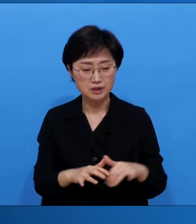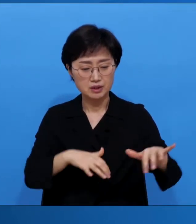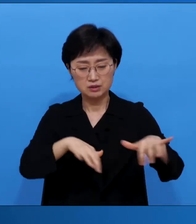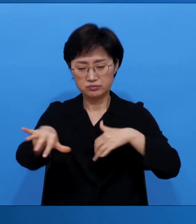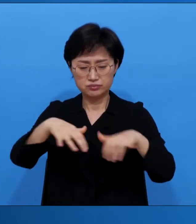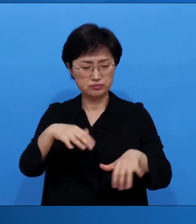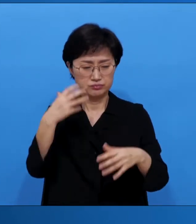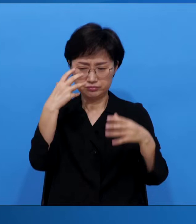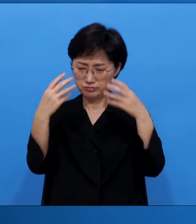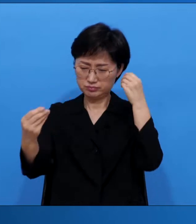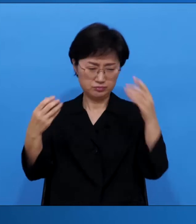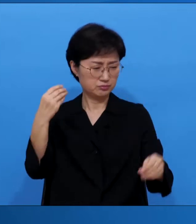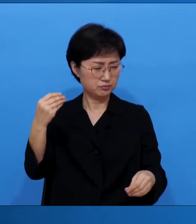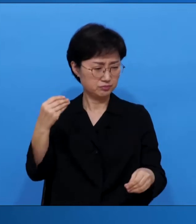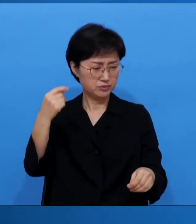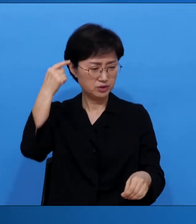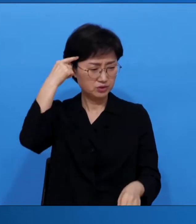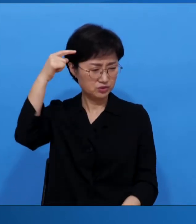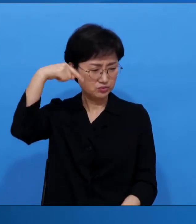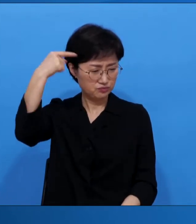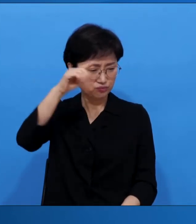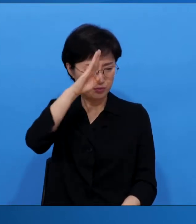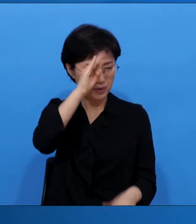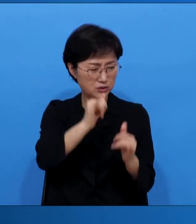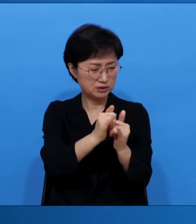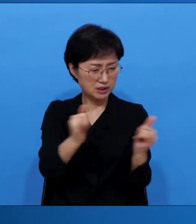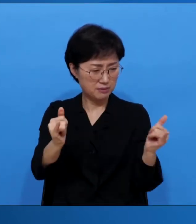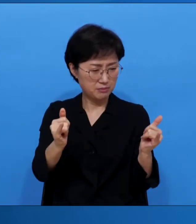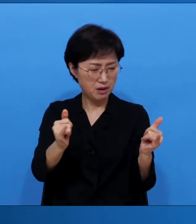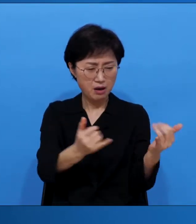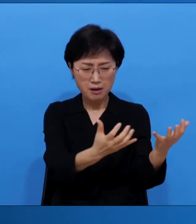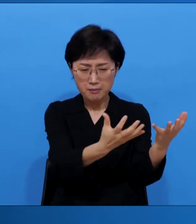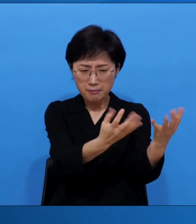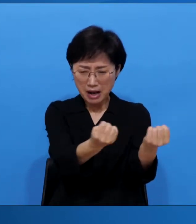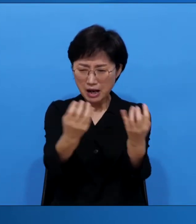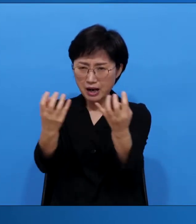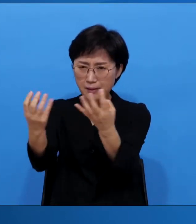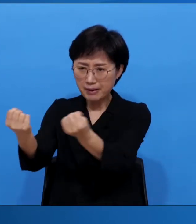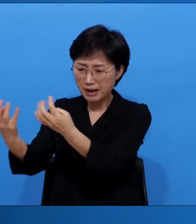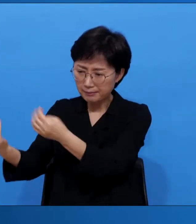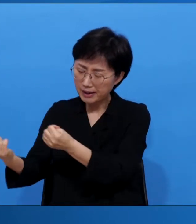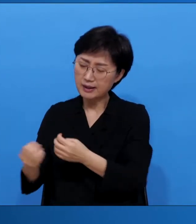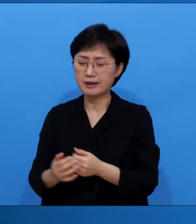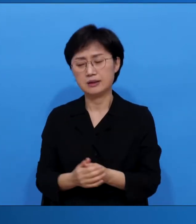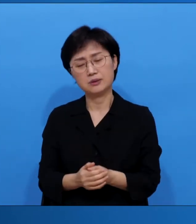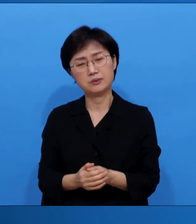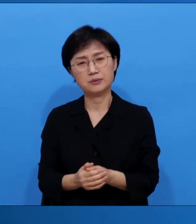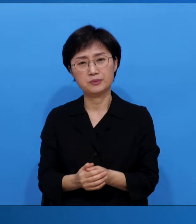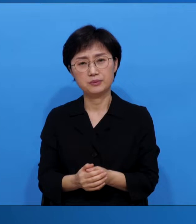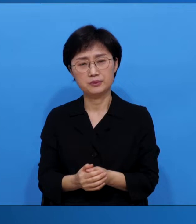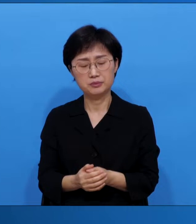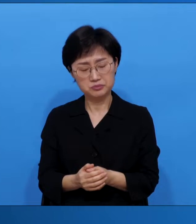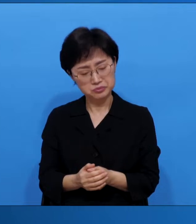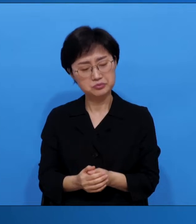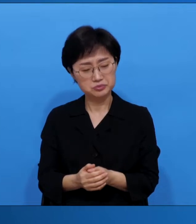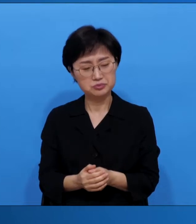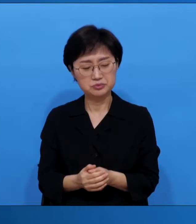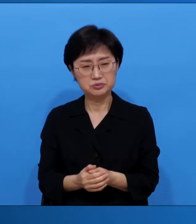정신병자가 많아요. And when I arrived there, I was able to see that there are so many mental patients just walking down the streets. 그까진